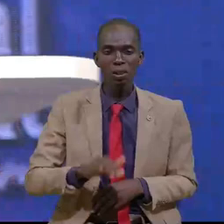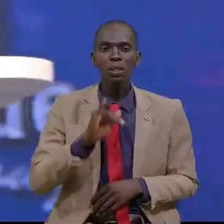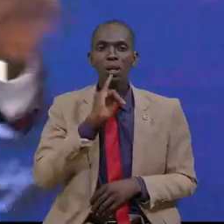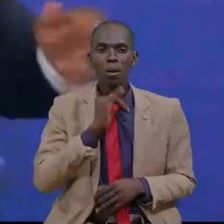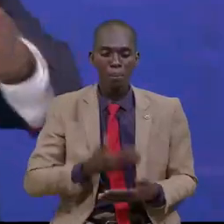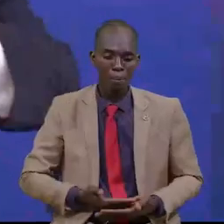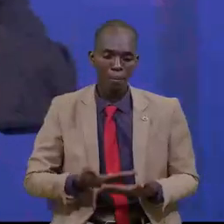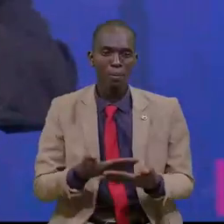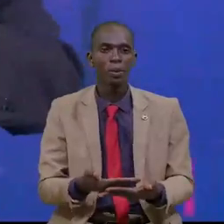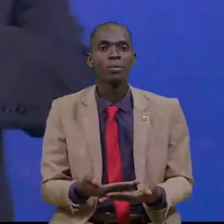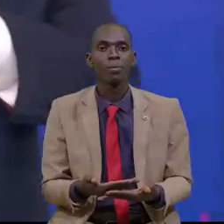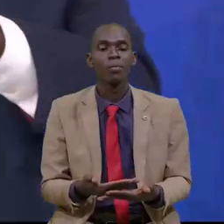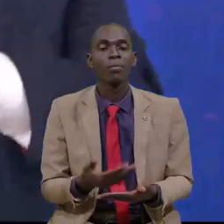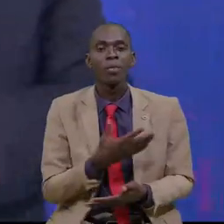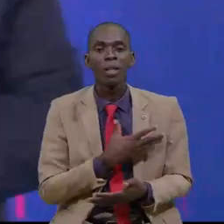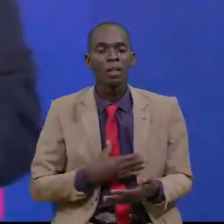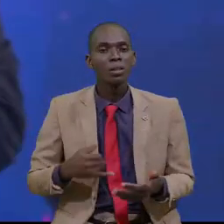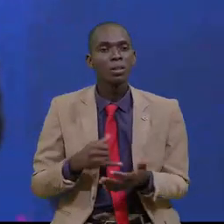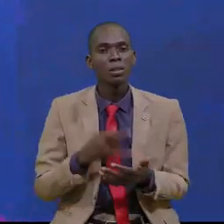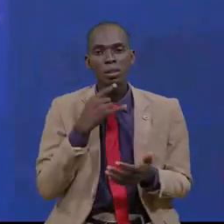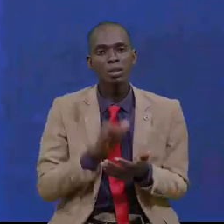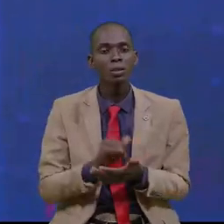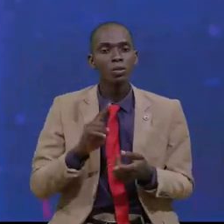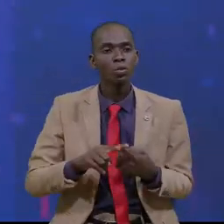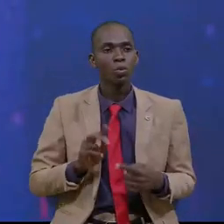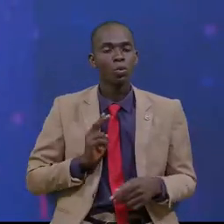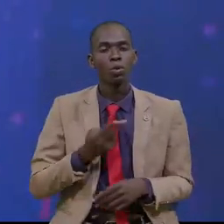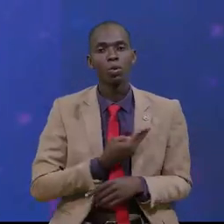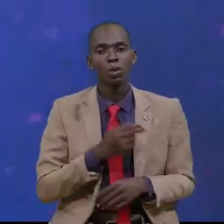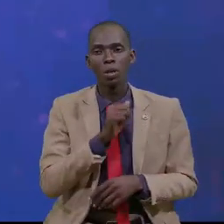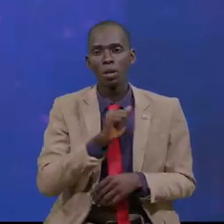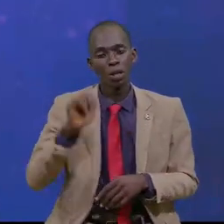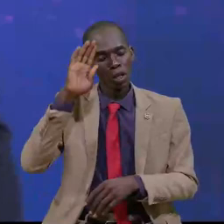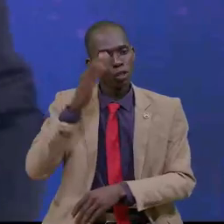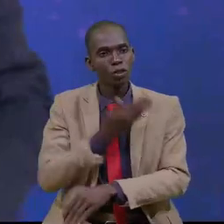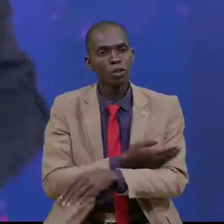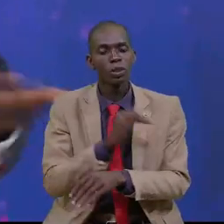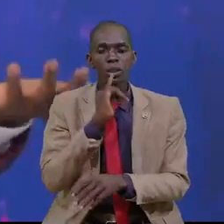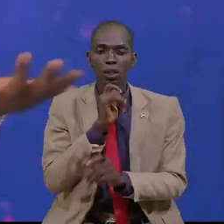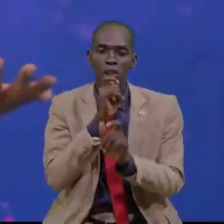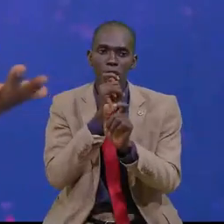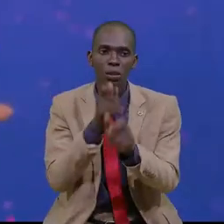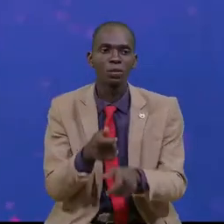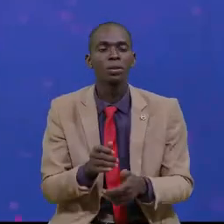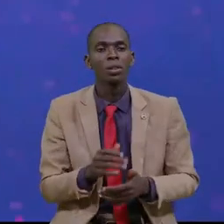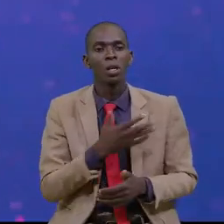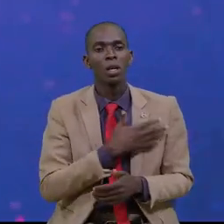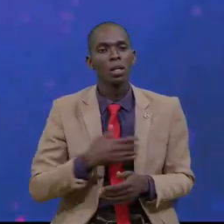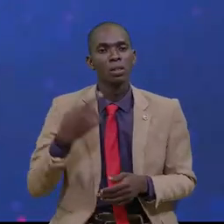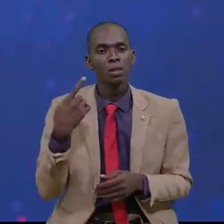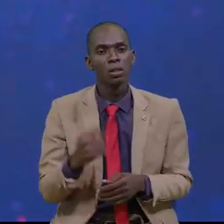nous est né, un fils nous est donné. Et la